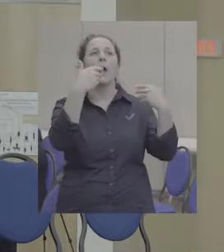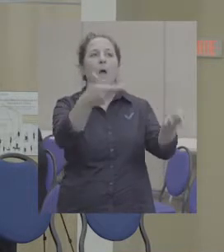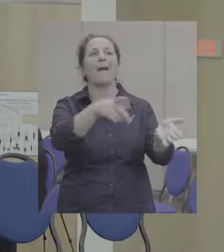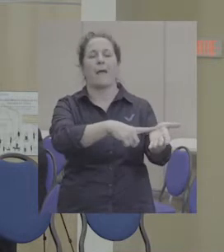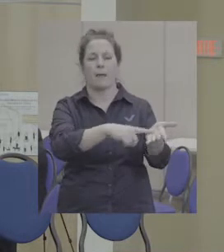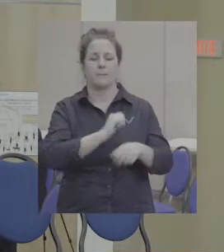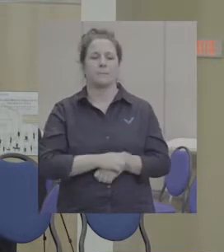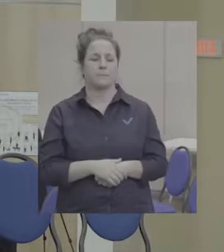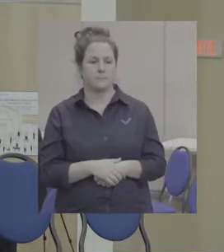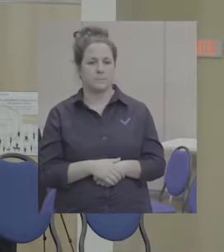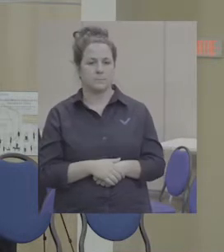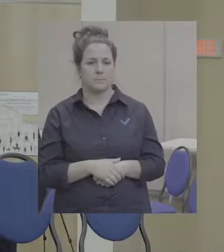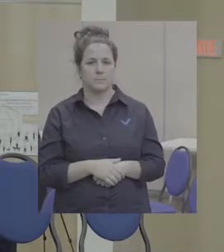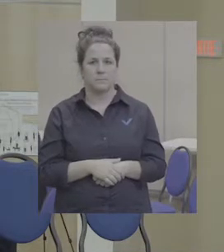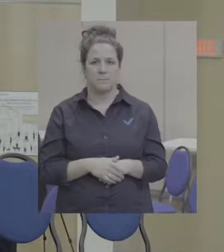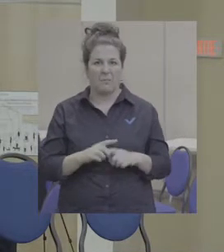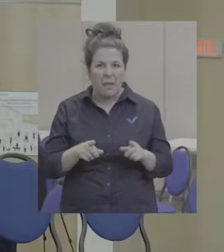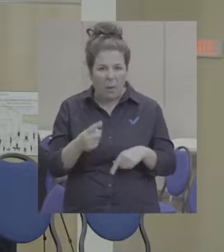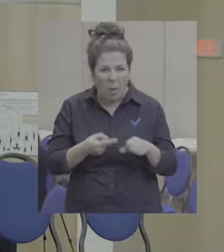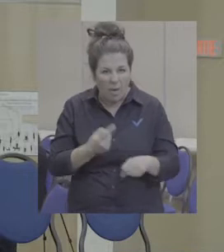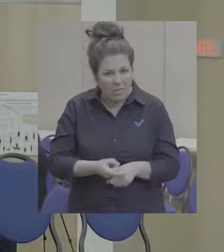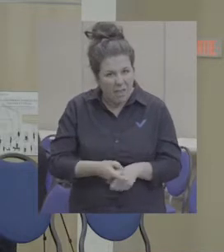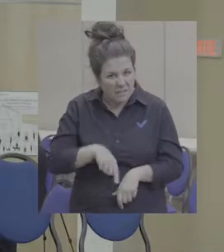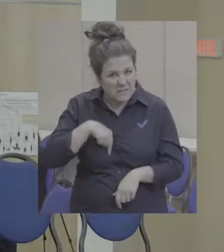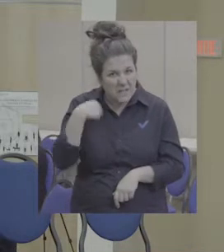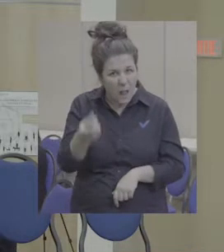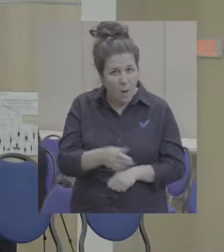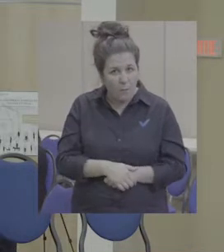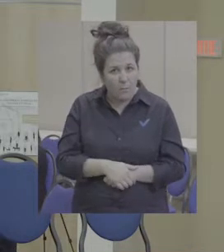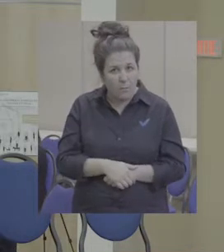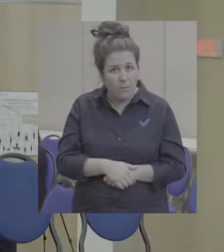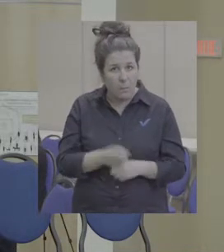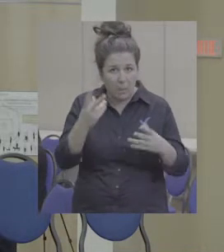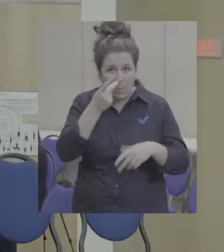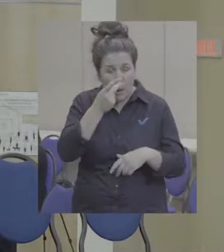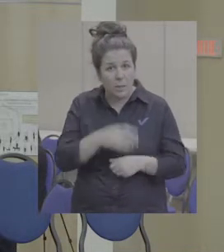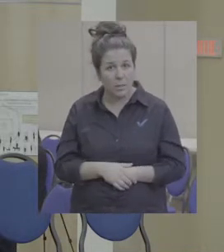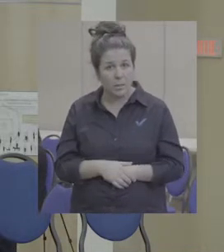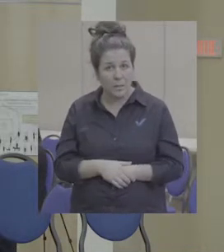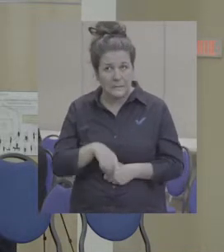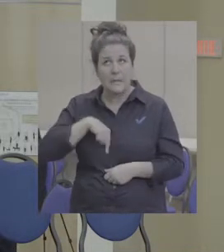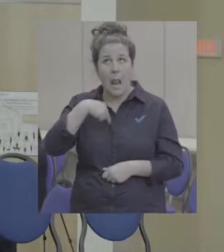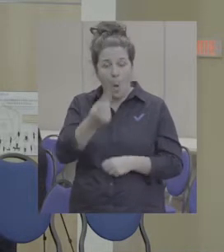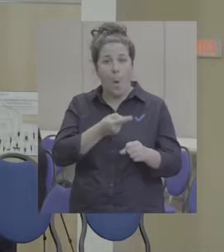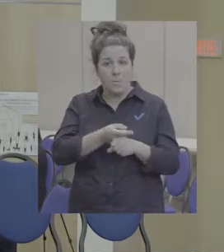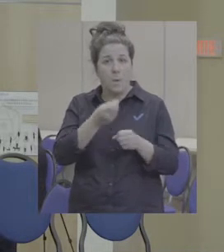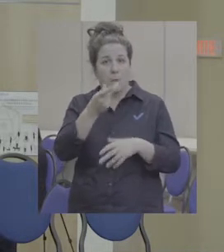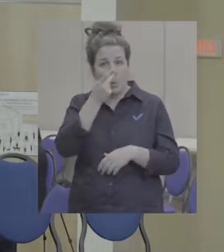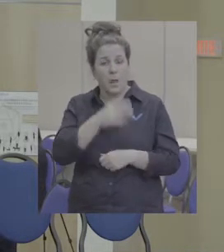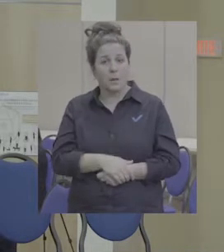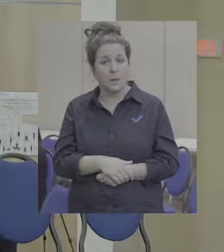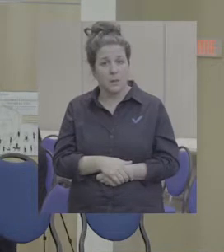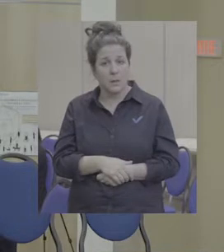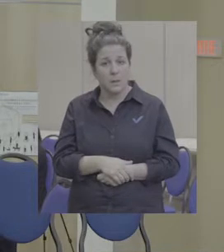avant de se régler. Mais un an, c'est long. Pas de toilette, hein? C'est très long.